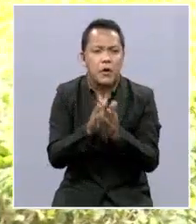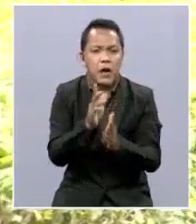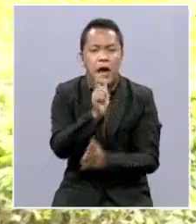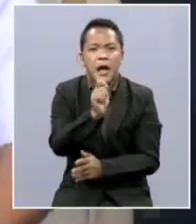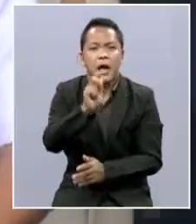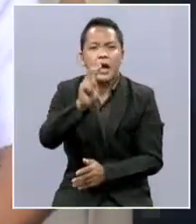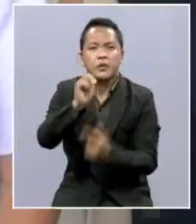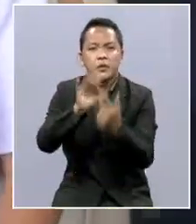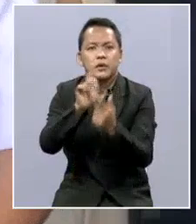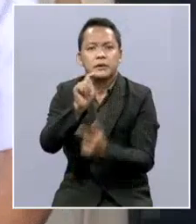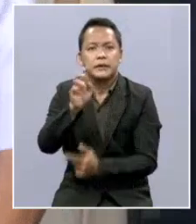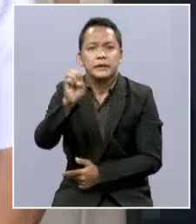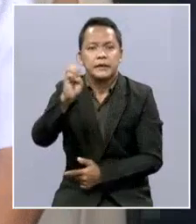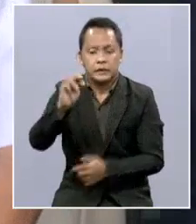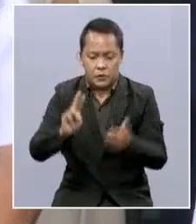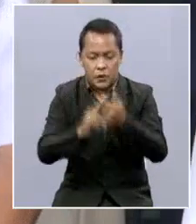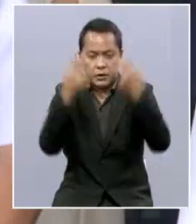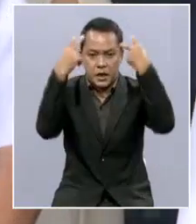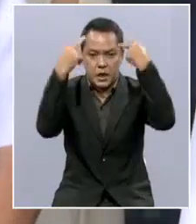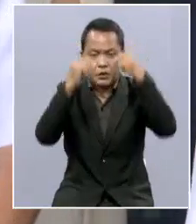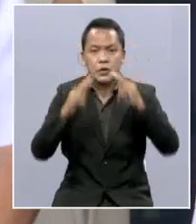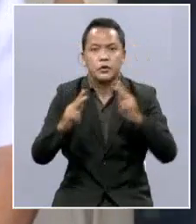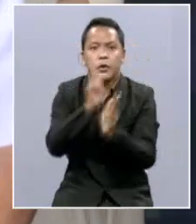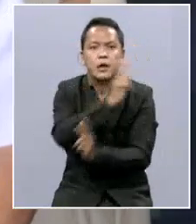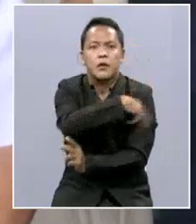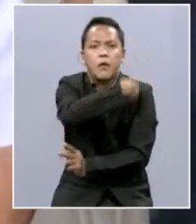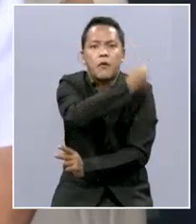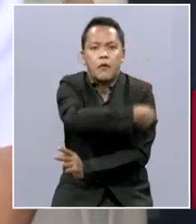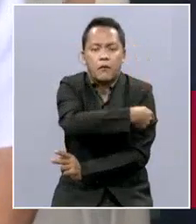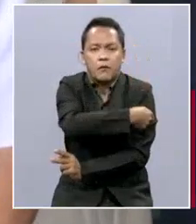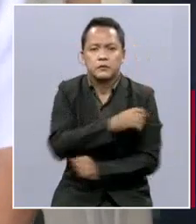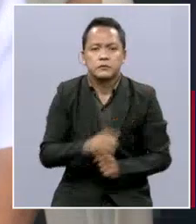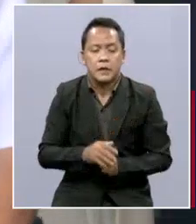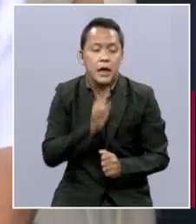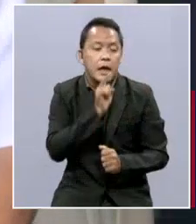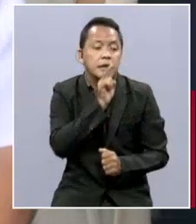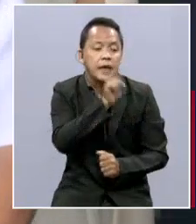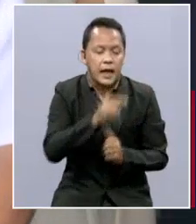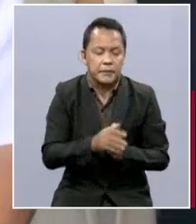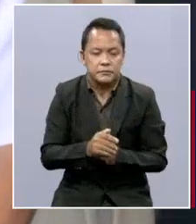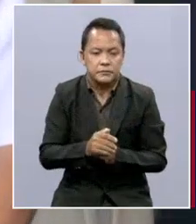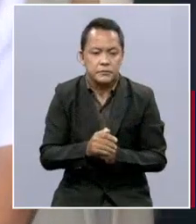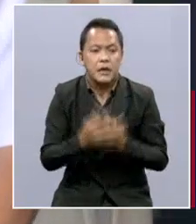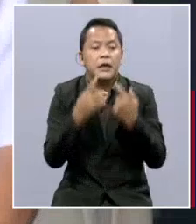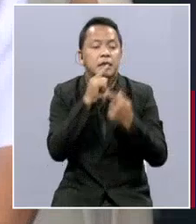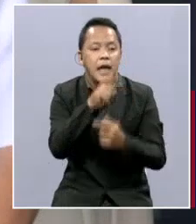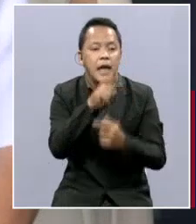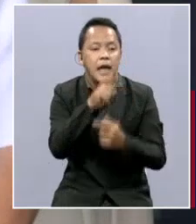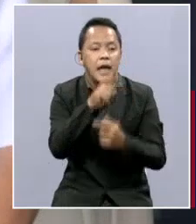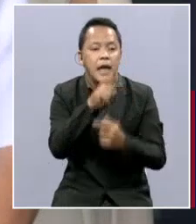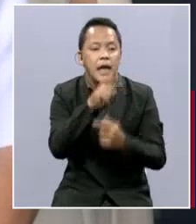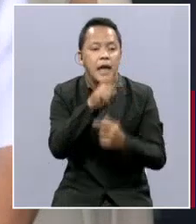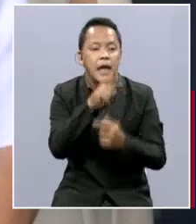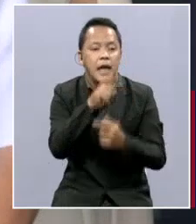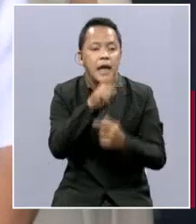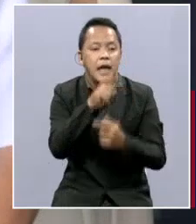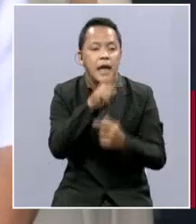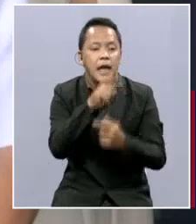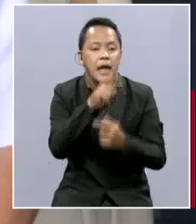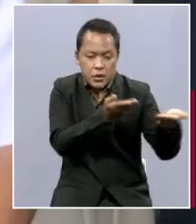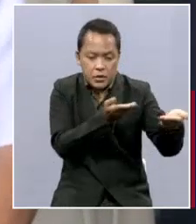อนุทินชาญวีรกูลนะคะรองนายกรัฐมนตรีและรัฐมนตรีว่าการกระทรวงสาธารณสุขตอบคำถามนักข่าวในประเด็นให้